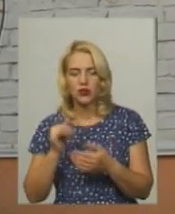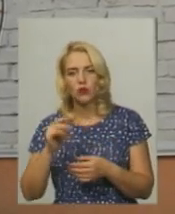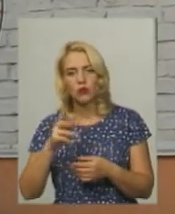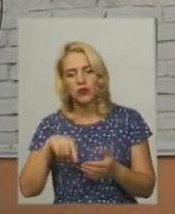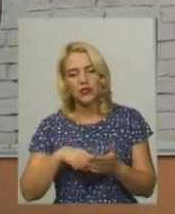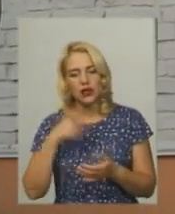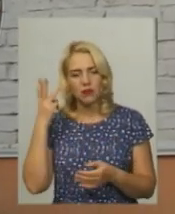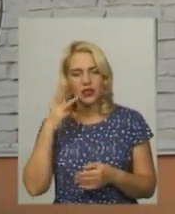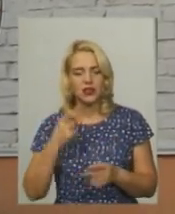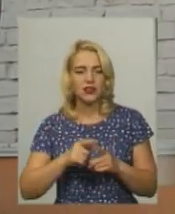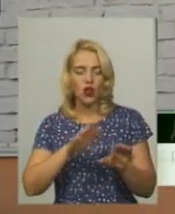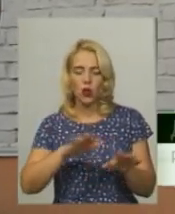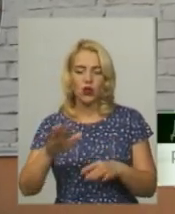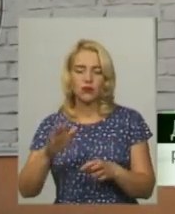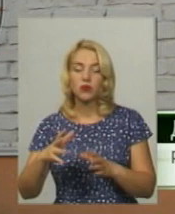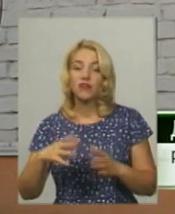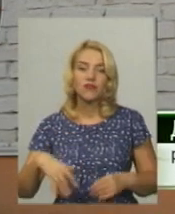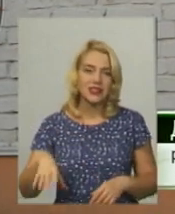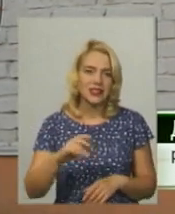це буде по всьому місту розкидано. Тобто